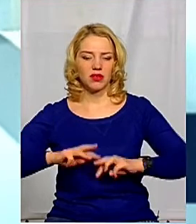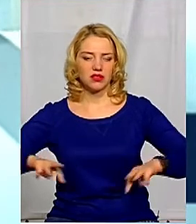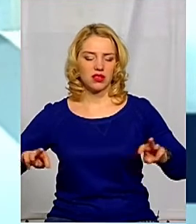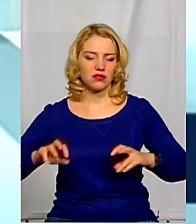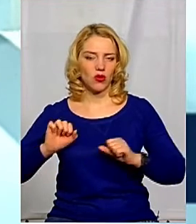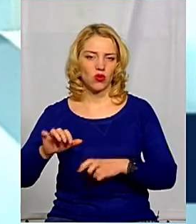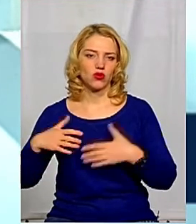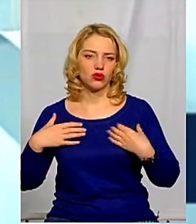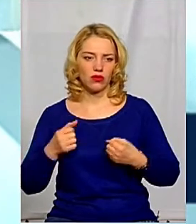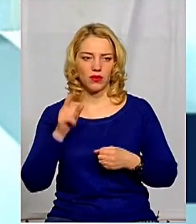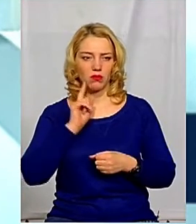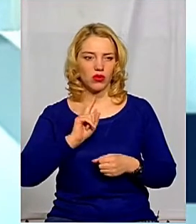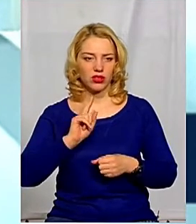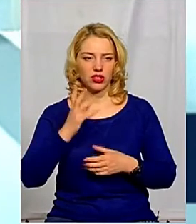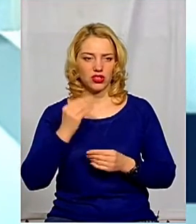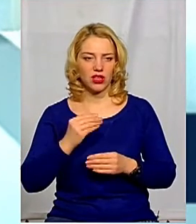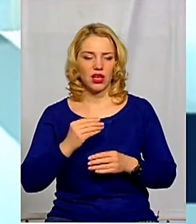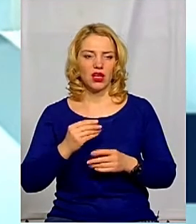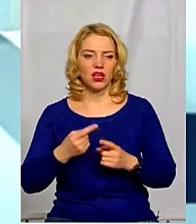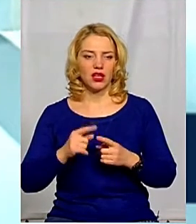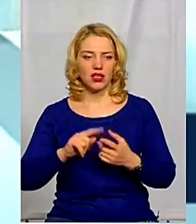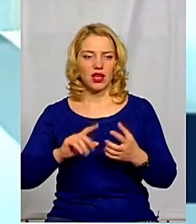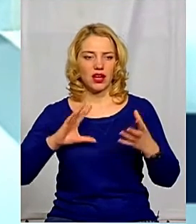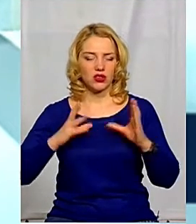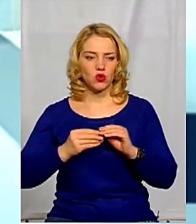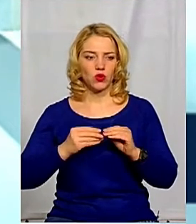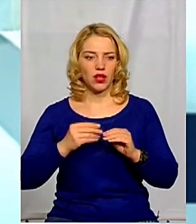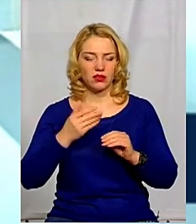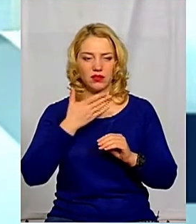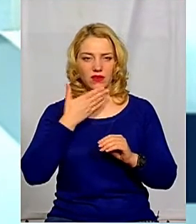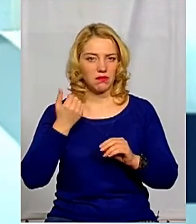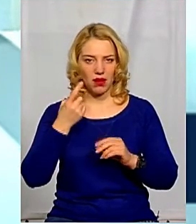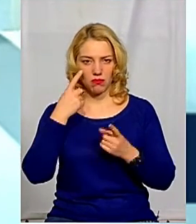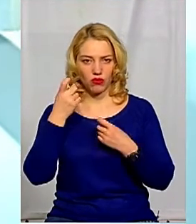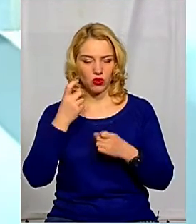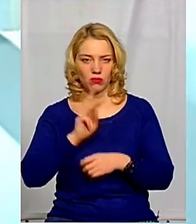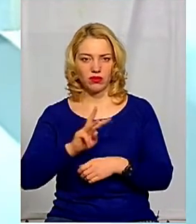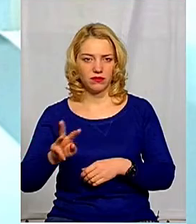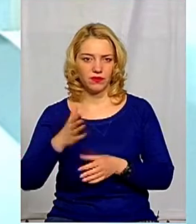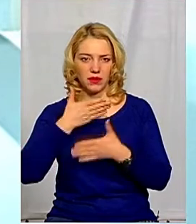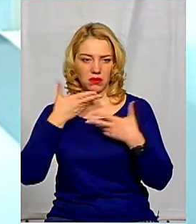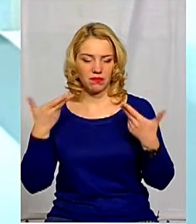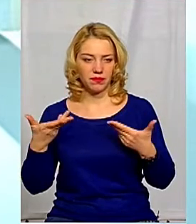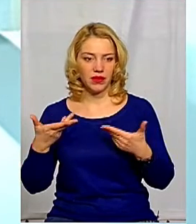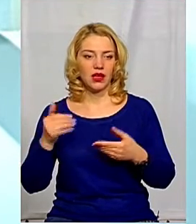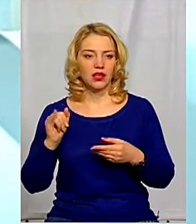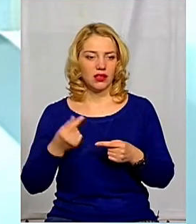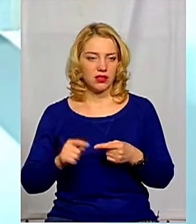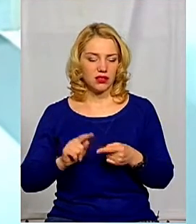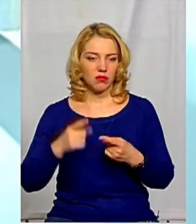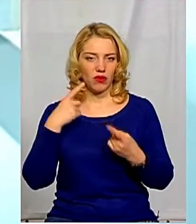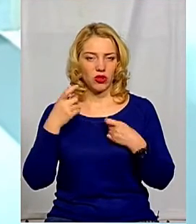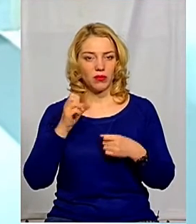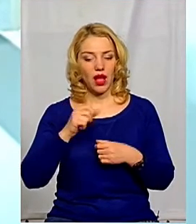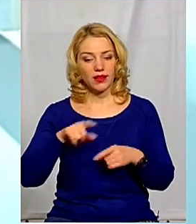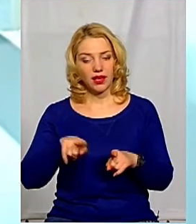поки що результатів цих повідомлень я не знайшла і сьогодні була читала ці